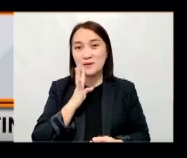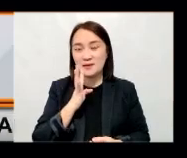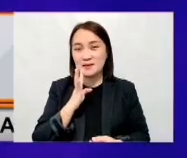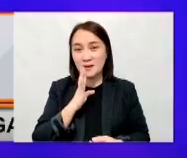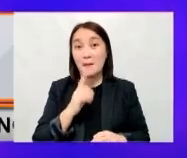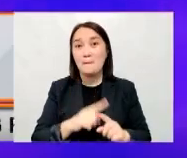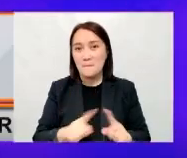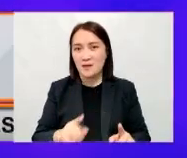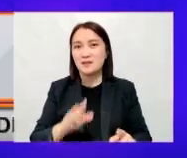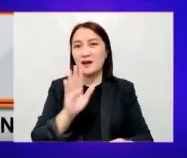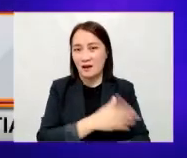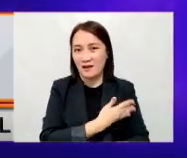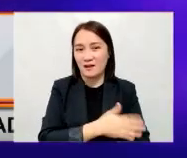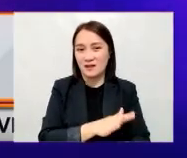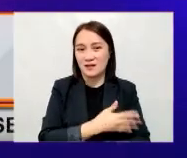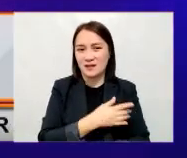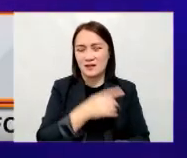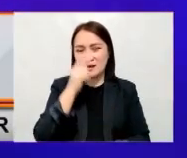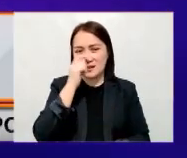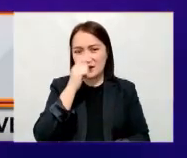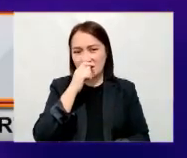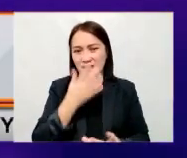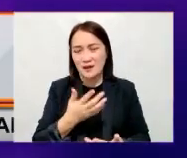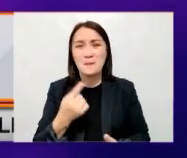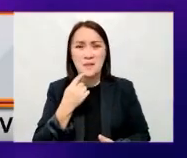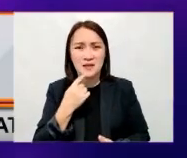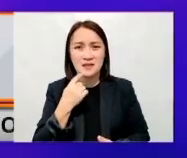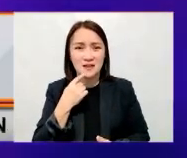rin sa pagkanta. Miss na kita,